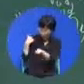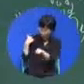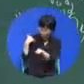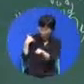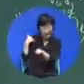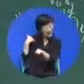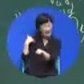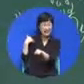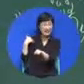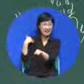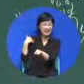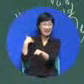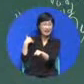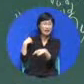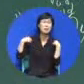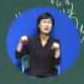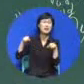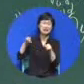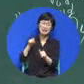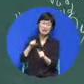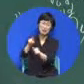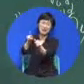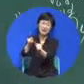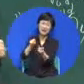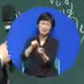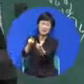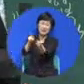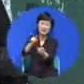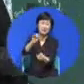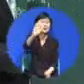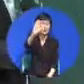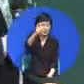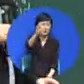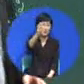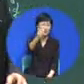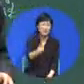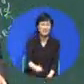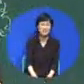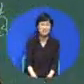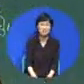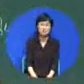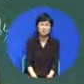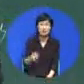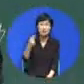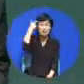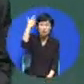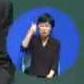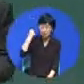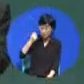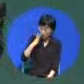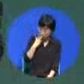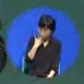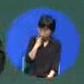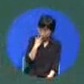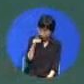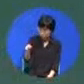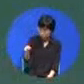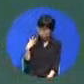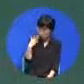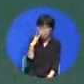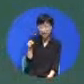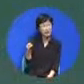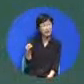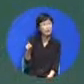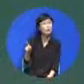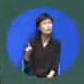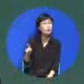away. It's going to be a headache if you don't. 아니 영적인 힘을 전혀 모르는데 그 어떻게 세상 살아가겠어요? If